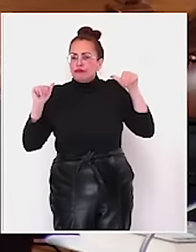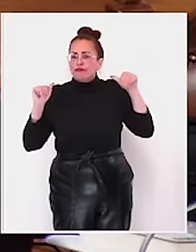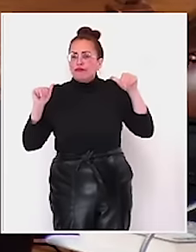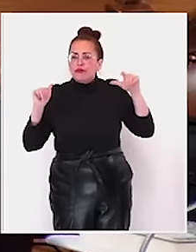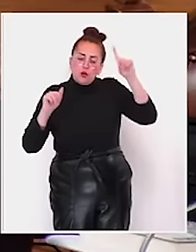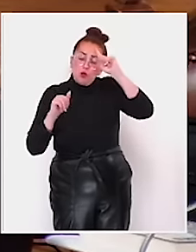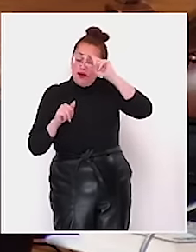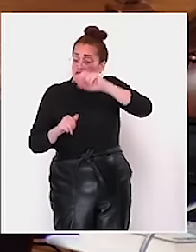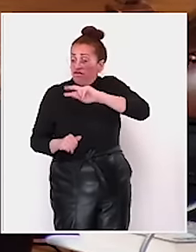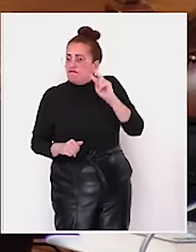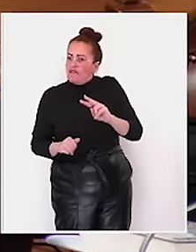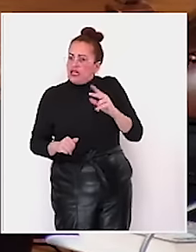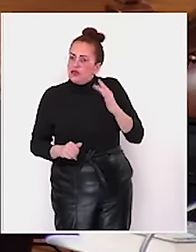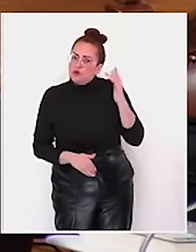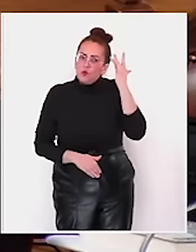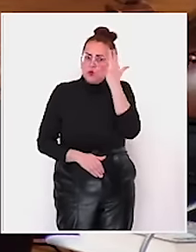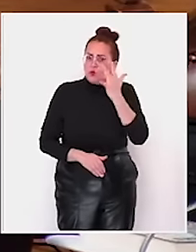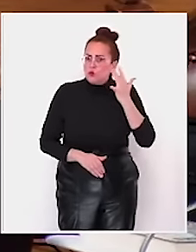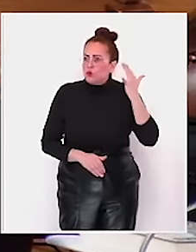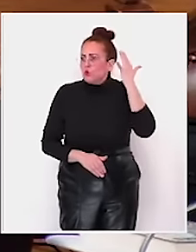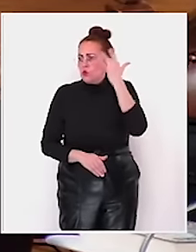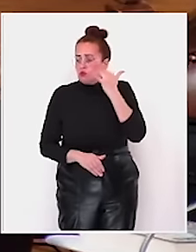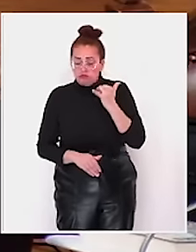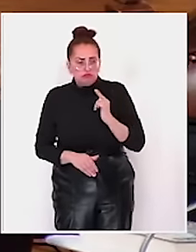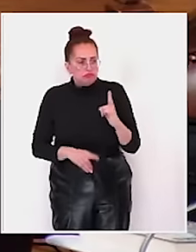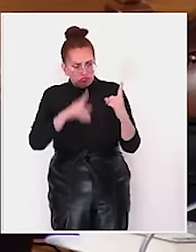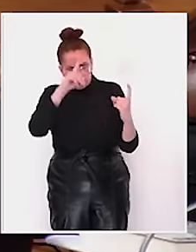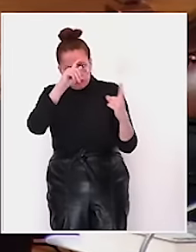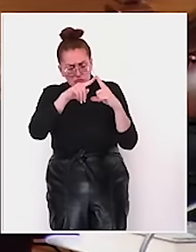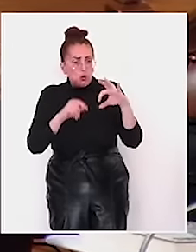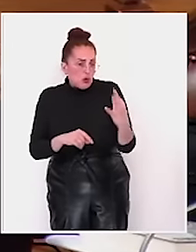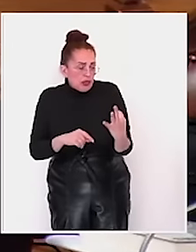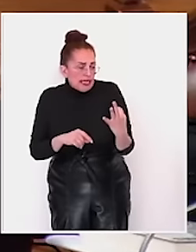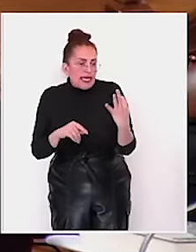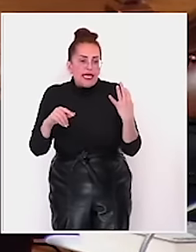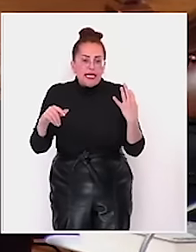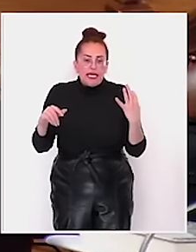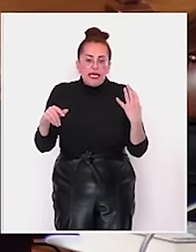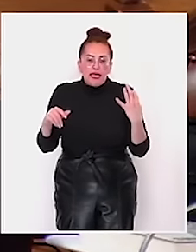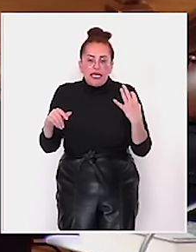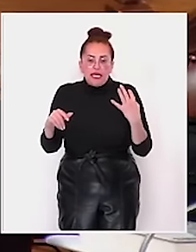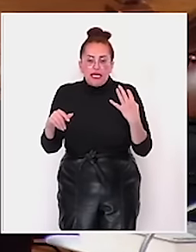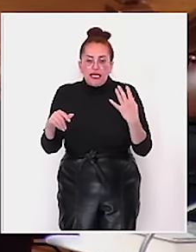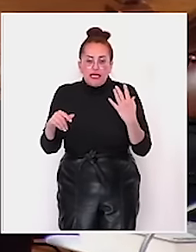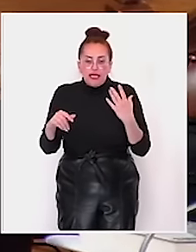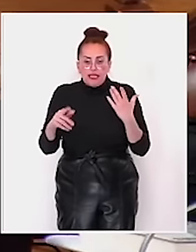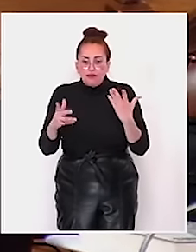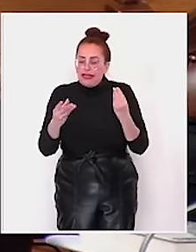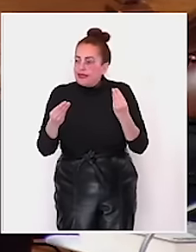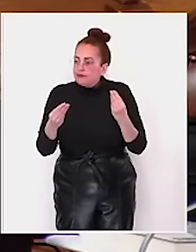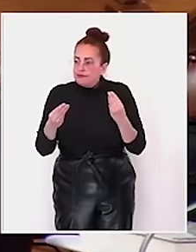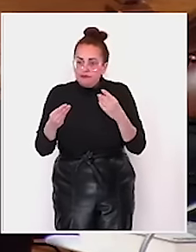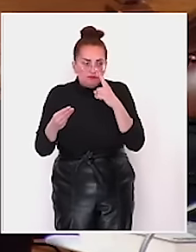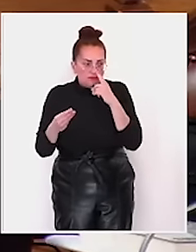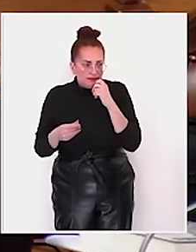on partage la préoccupation qui est défendue, qui est affichée, mais on trouve que les moyens mis en place sont, enfin en tout cas ça nous apparaît